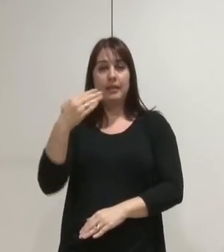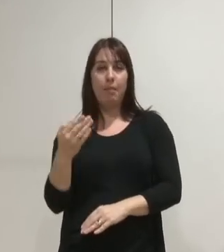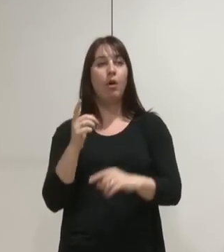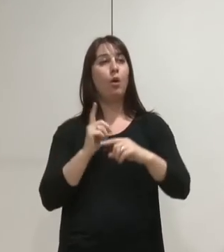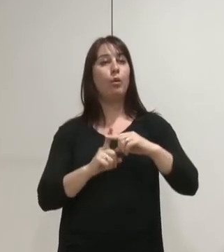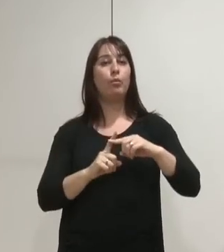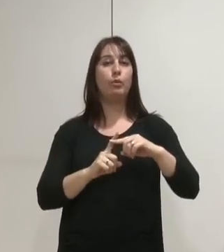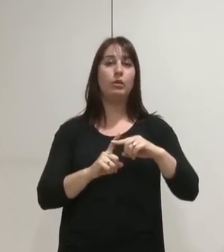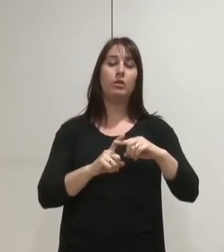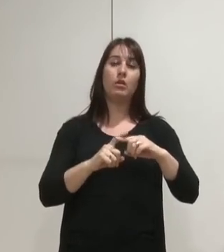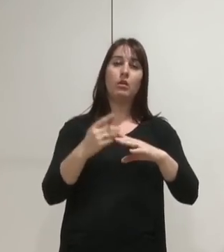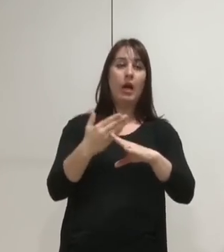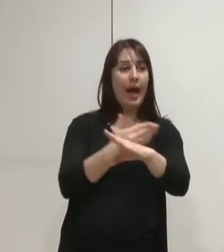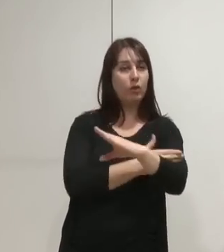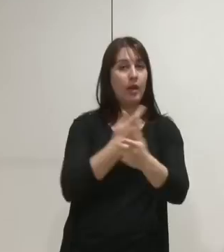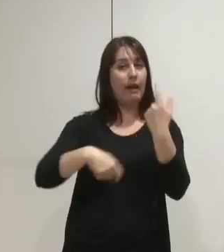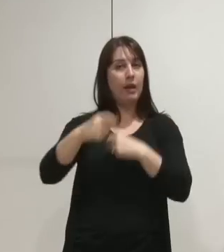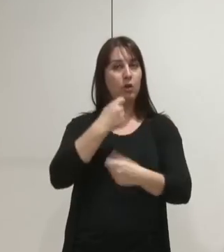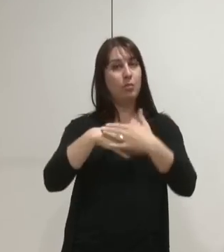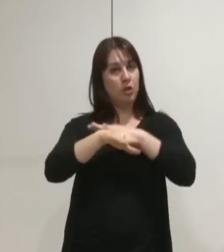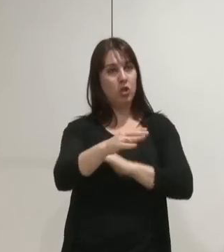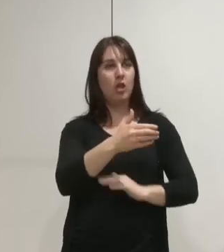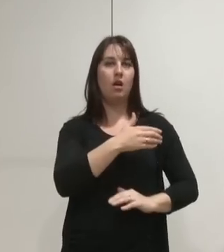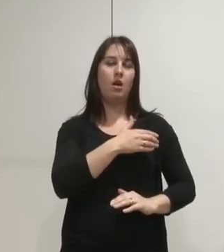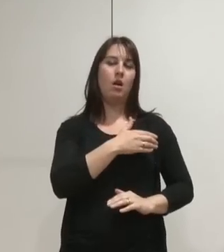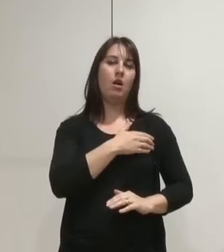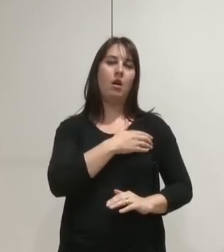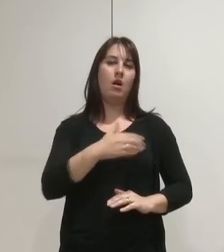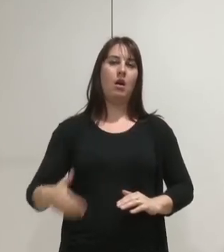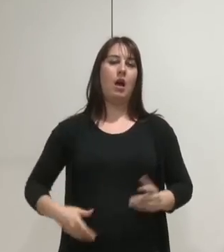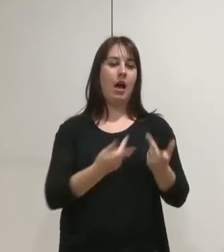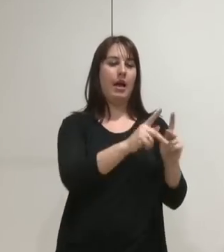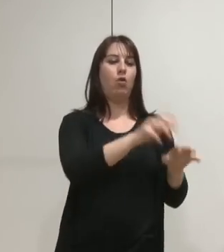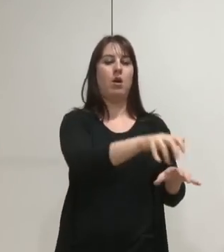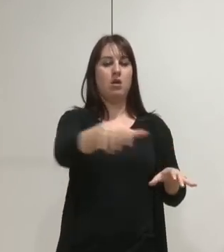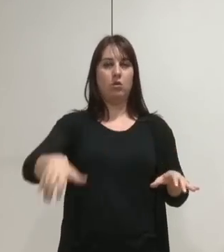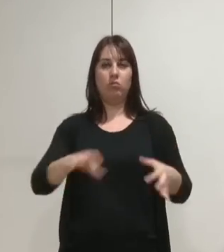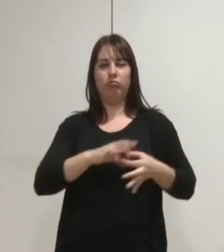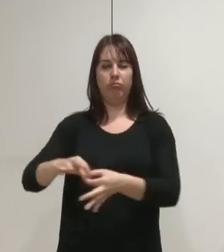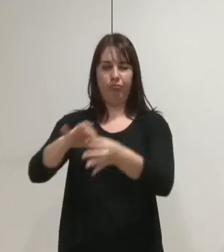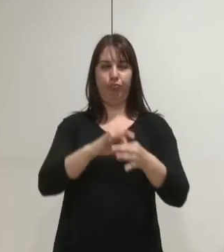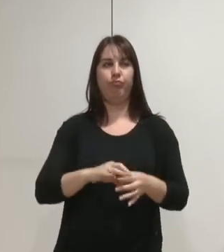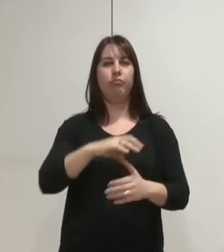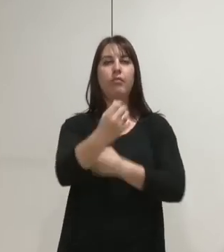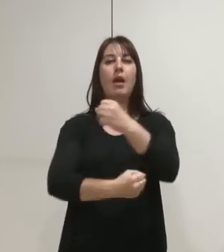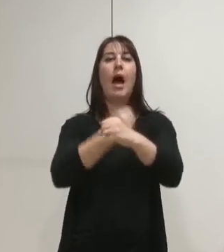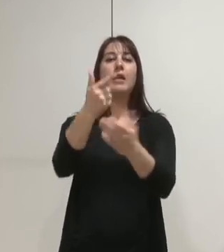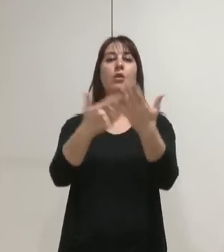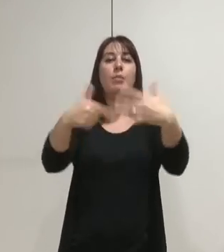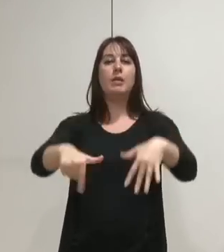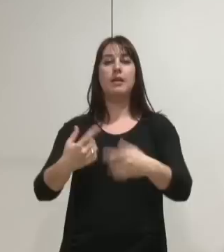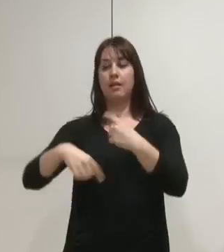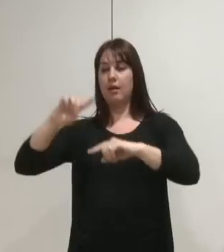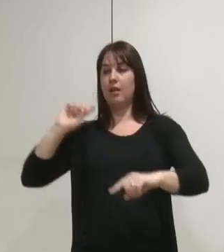économiques de l'agglomération afin de préciser les besoins du territoire en 2017 comme annoncé au dernier